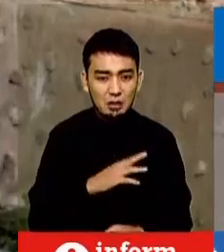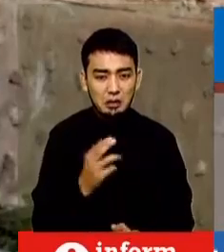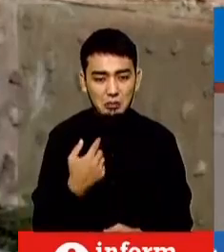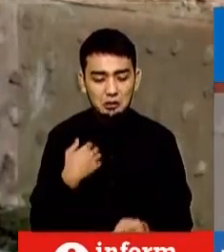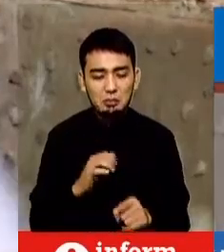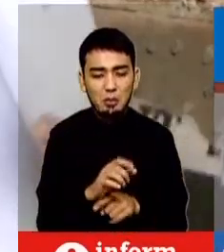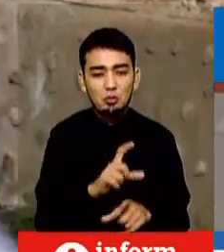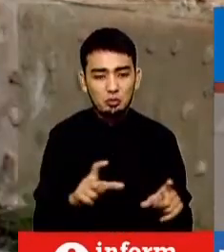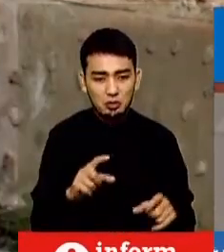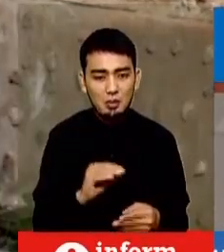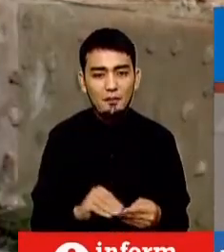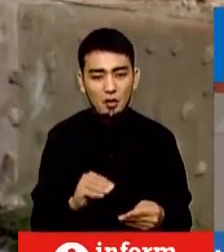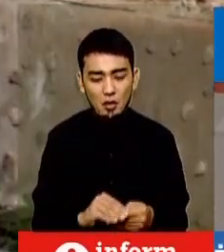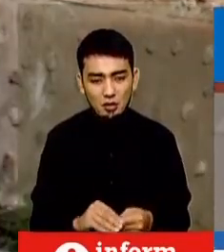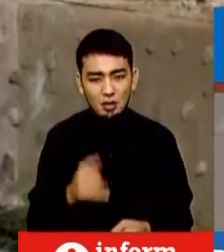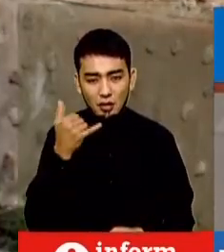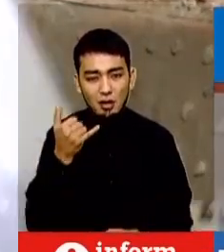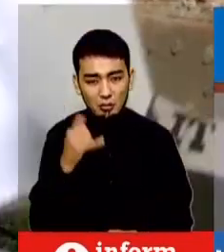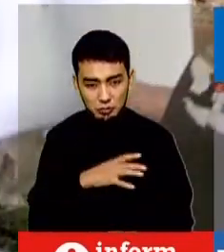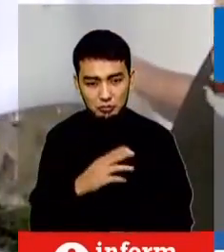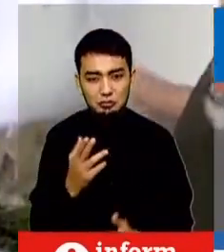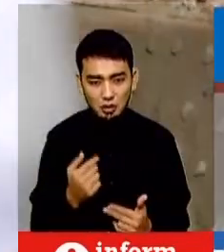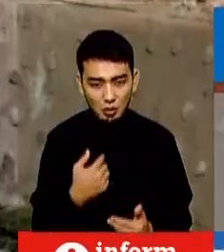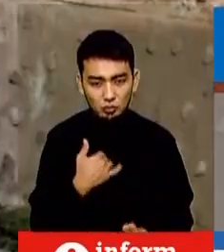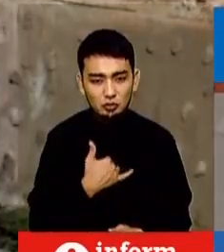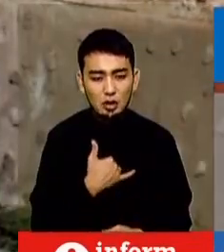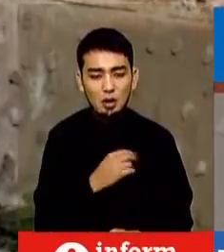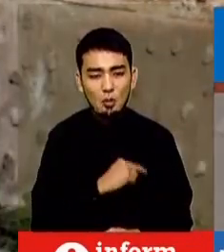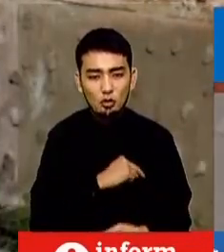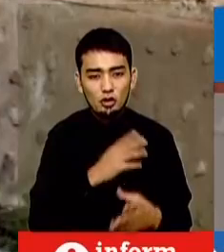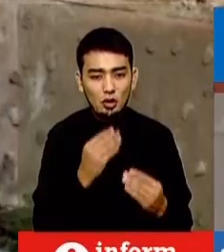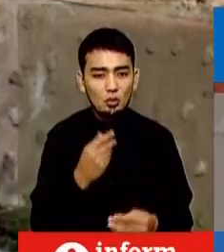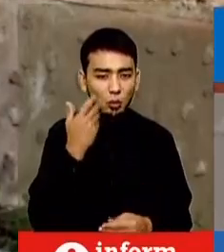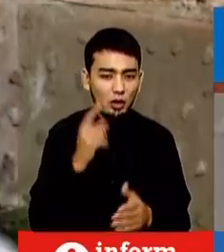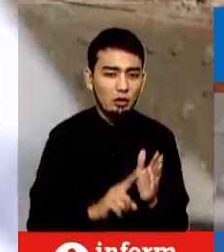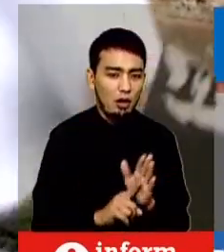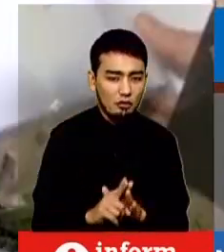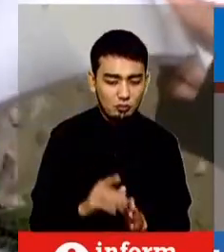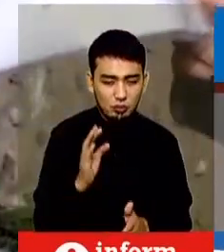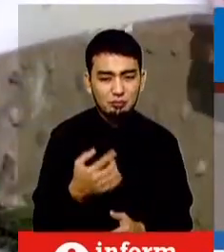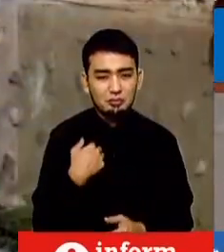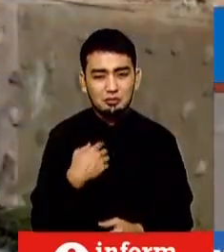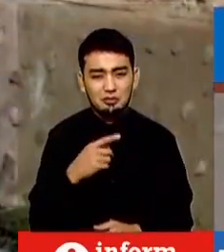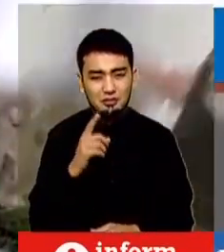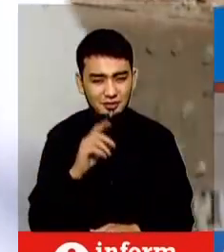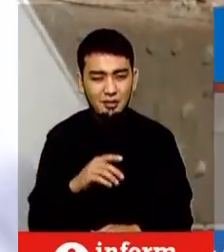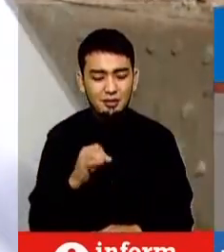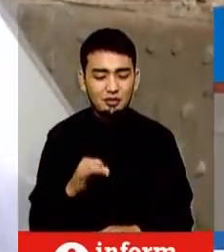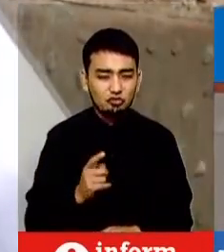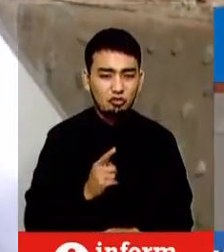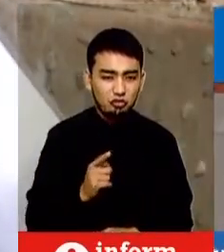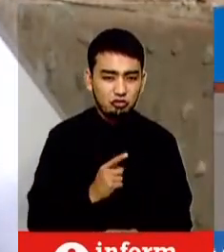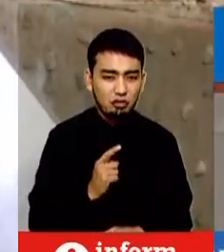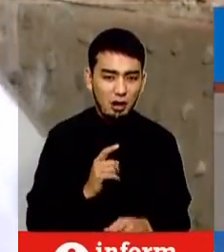отправим людей. Повторно были звонки, они сказали, у нас рабочий день, когда начнется. И вот, не знаю, они